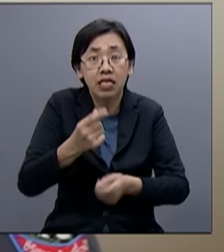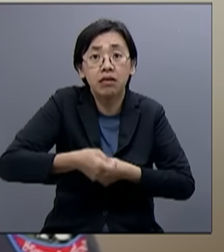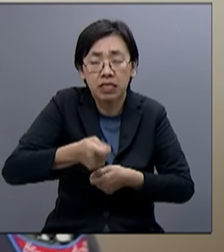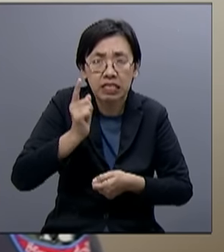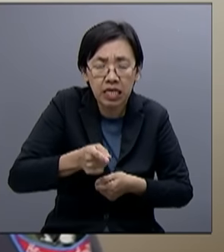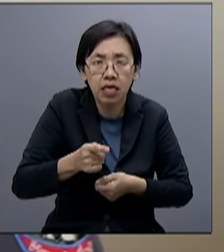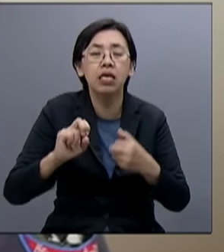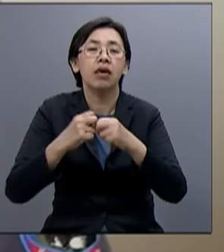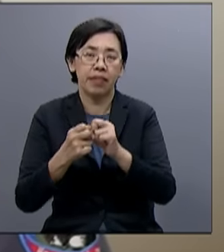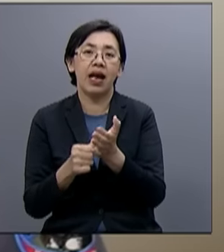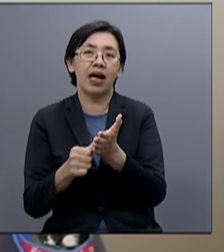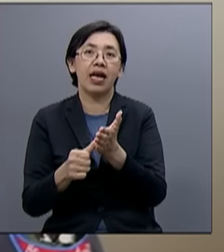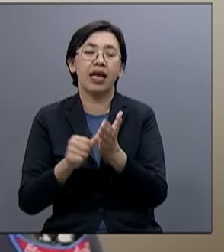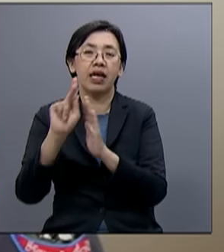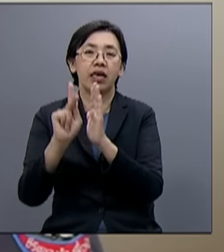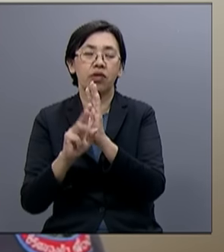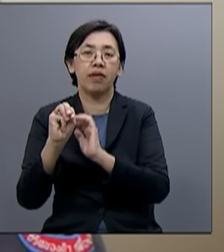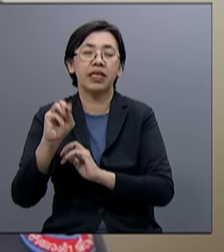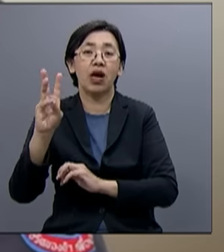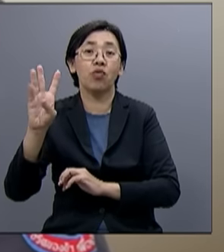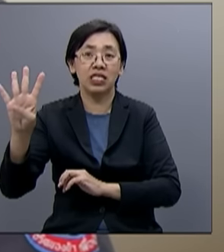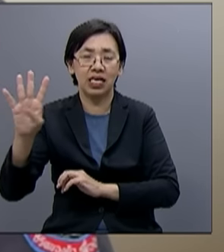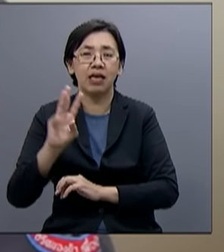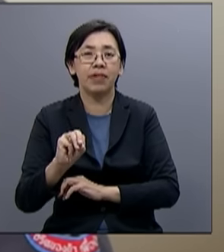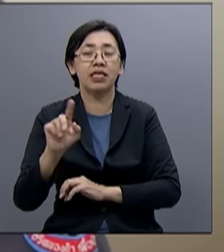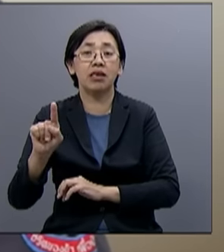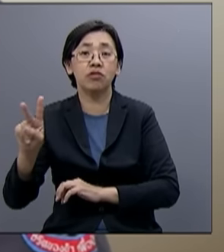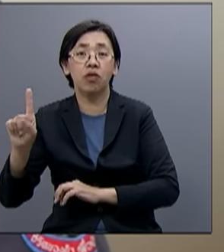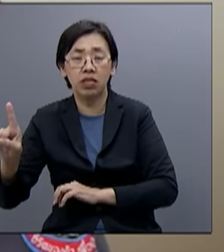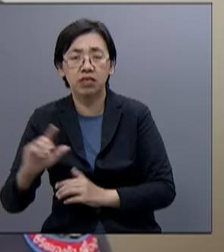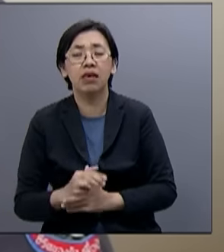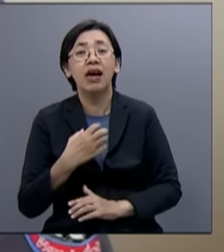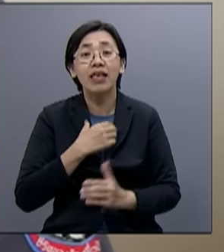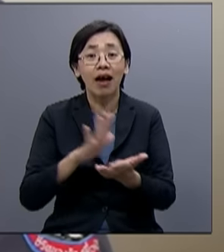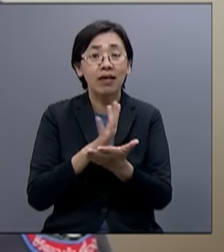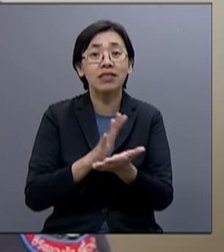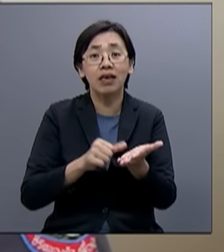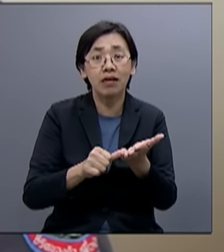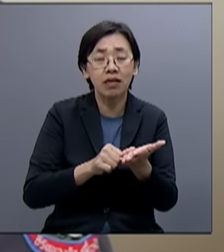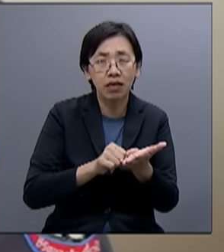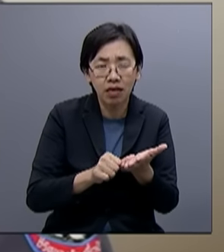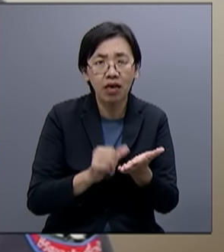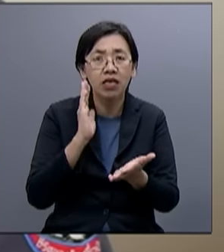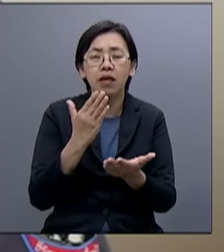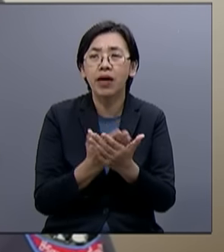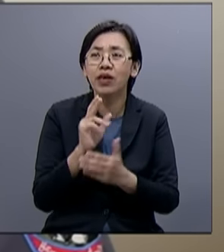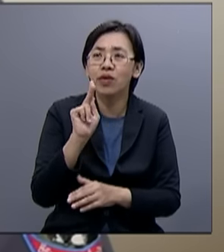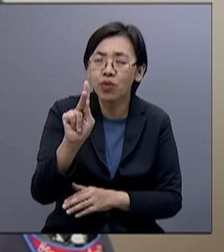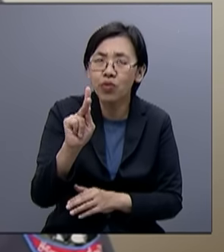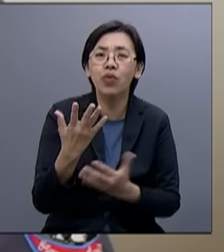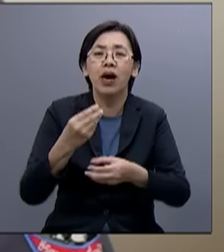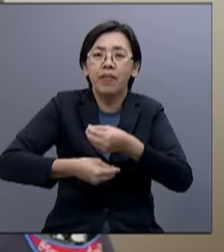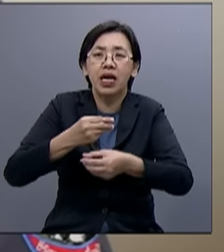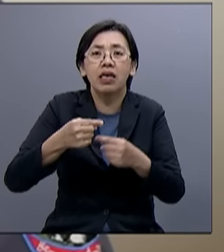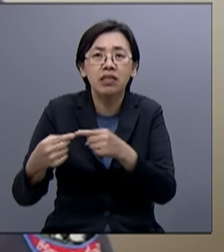ข แวทแกไขคือมาตา 64 แล 121แตถเราสดรต้การแ้เอกสาร เพื่อจะจะไปกู้ยืม หไปขายต